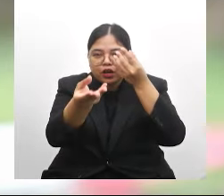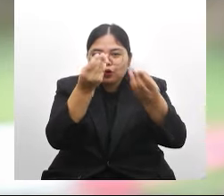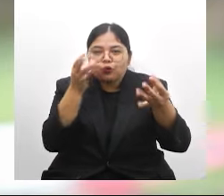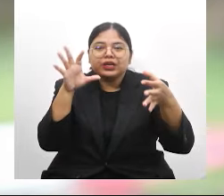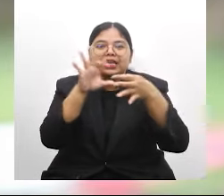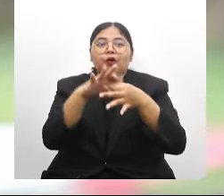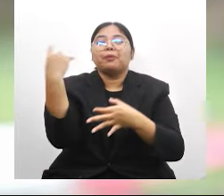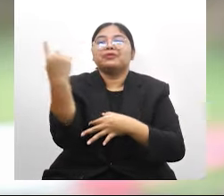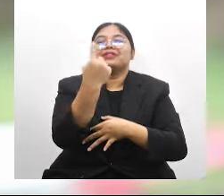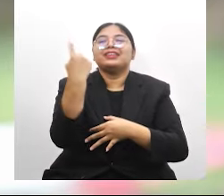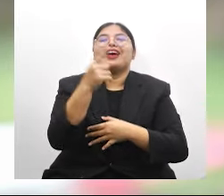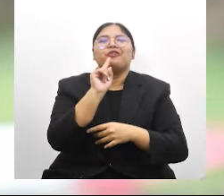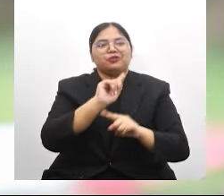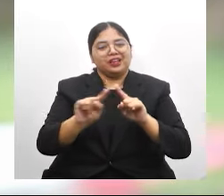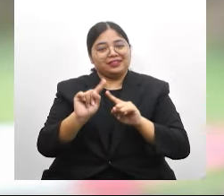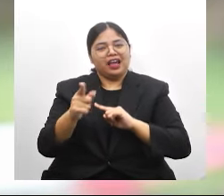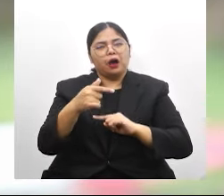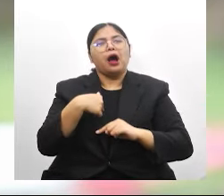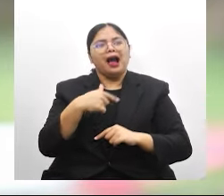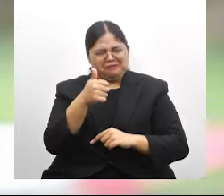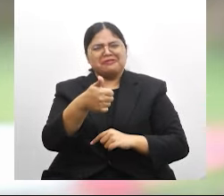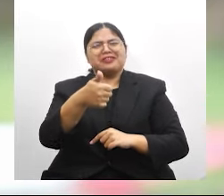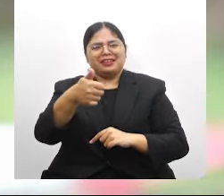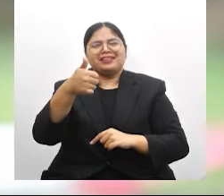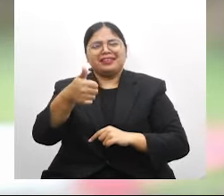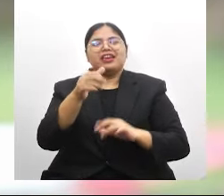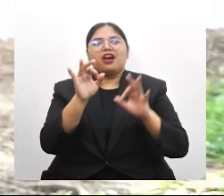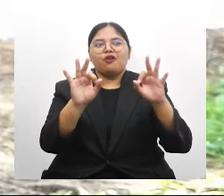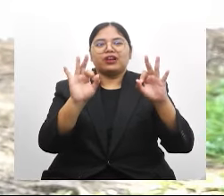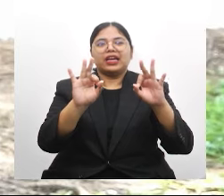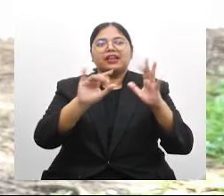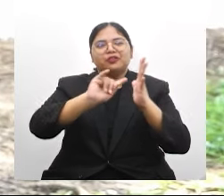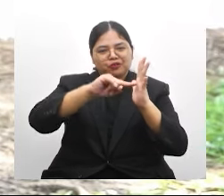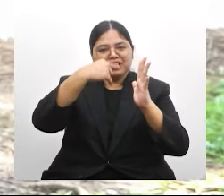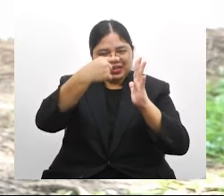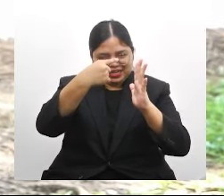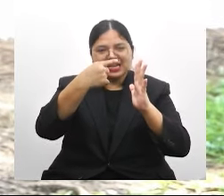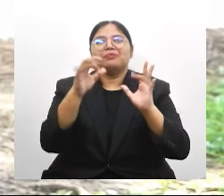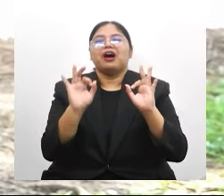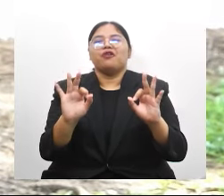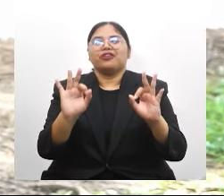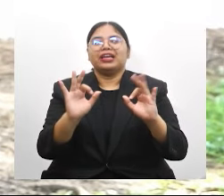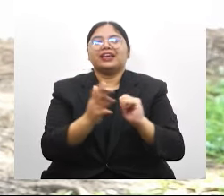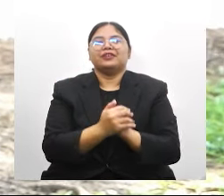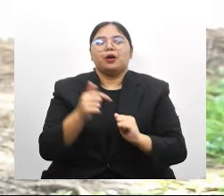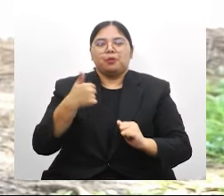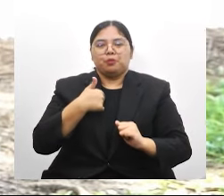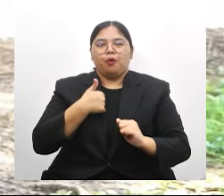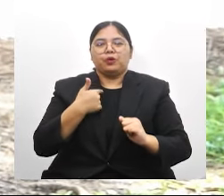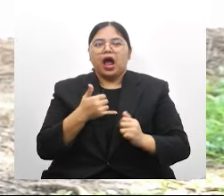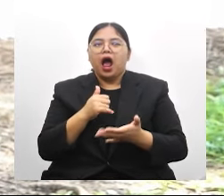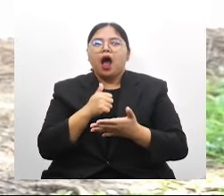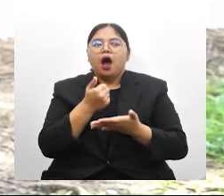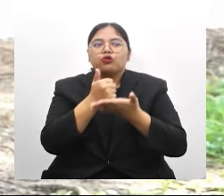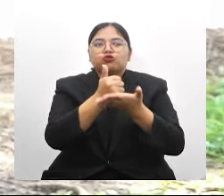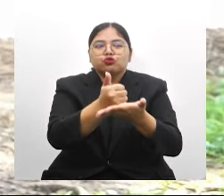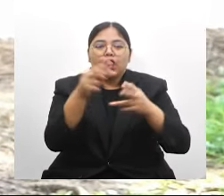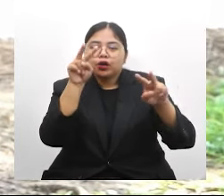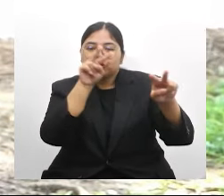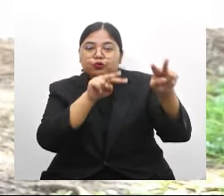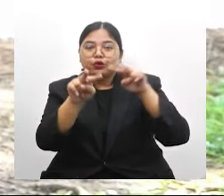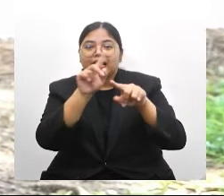ผมว่าเป็นสิ่งที่ดีเลยนะเราต้องมีการเริ่มต้นทุกอย่างต้องมีการเริ่มต้นนะครับทุกวันนี้ผมก็ได้เข้ามาดูแลอ่าถ้าเป็นวันหยุดหรือ